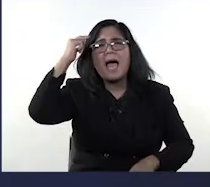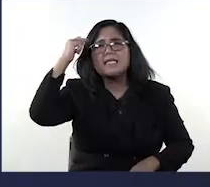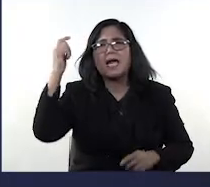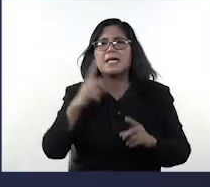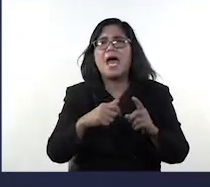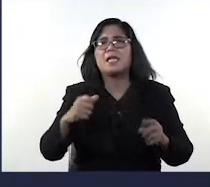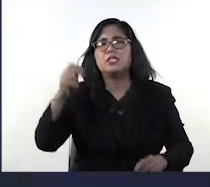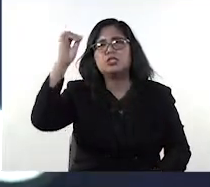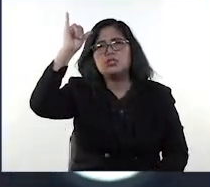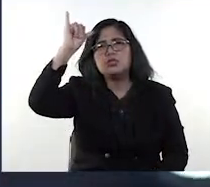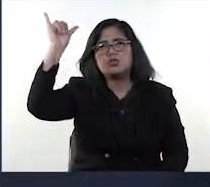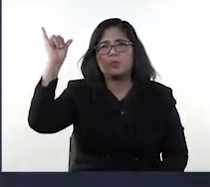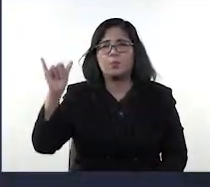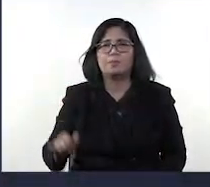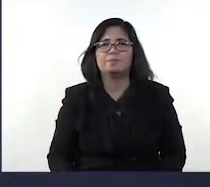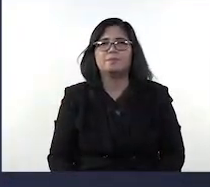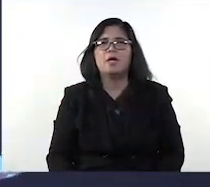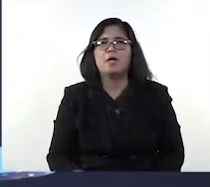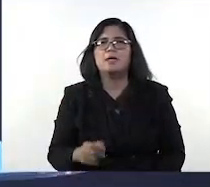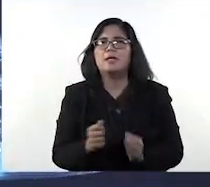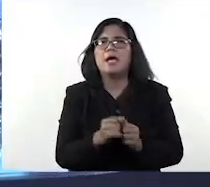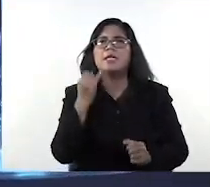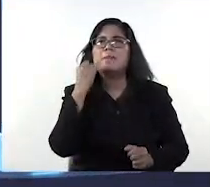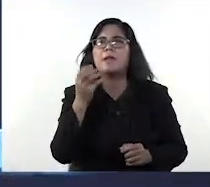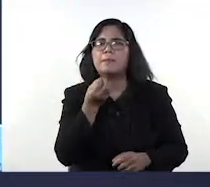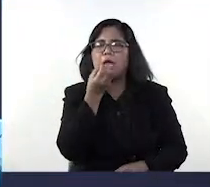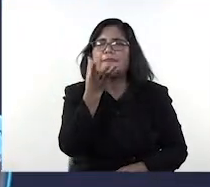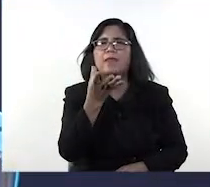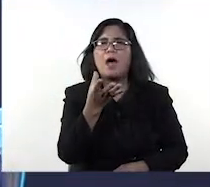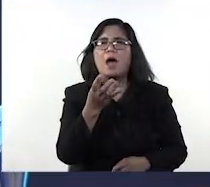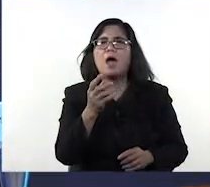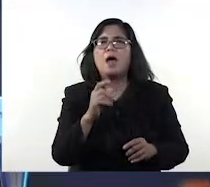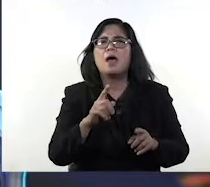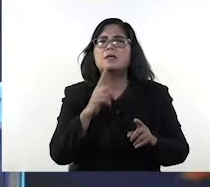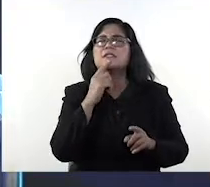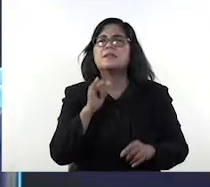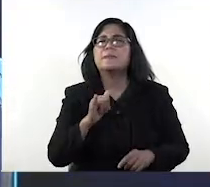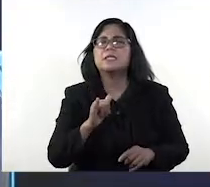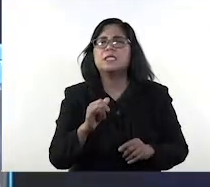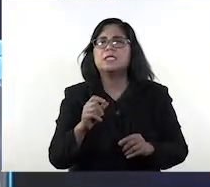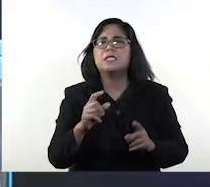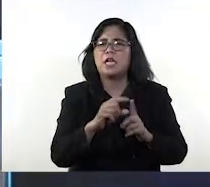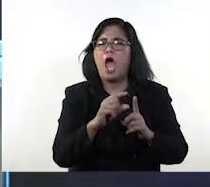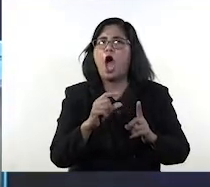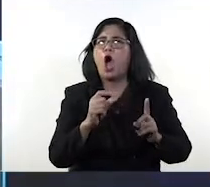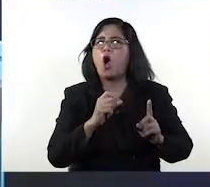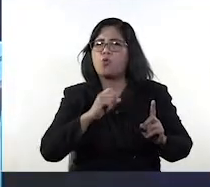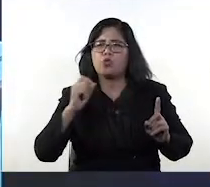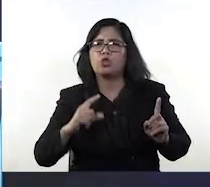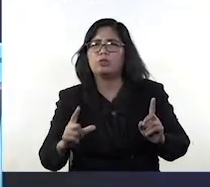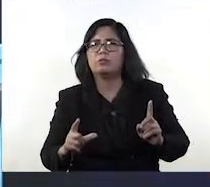Hai mulailah dengan iman berkata seperti Daud Hai kejadianku Dahsyat dan ajaib